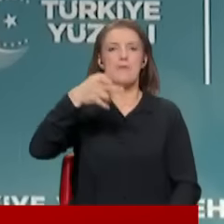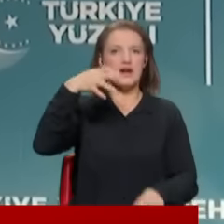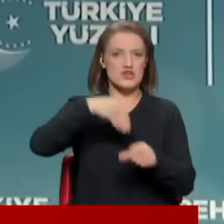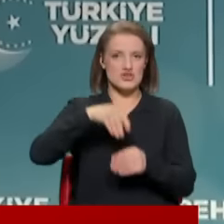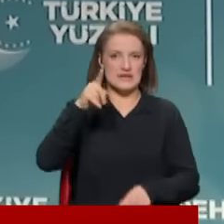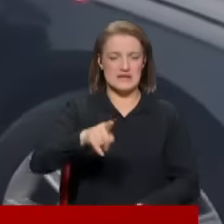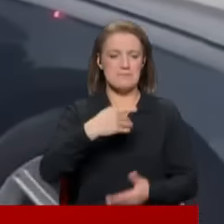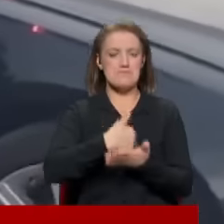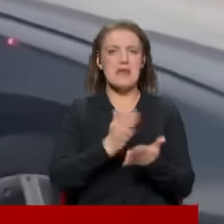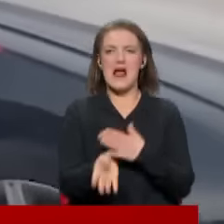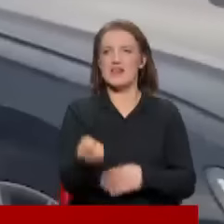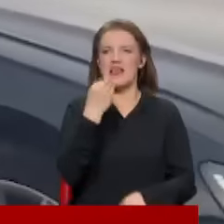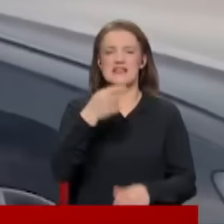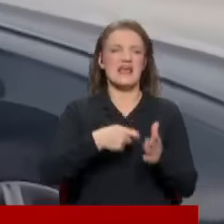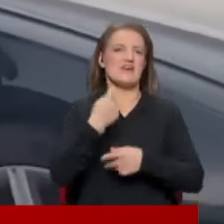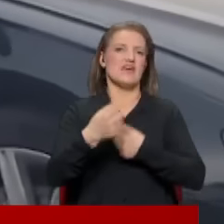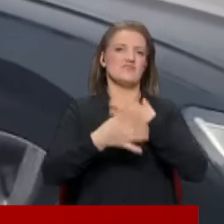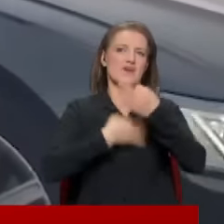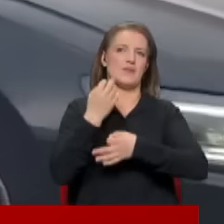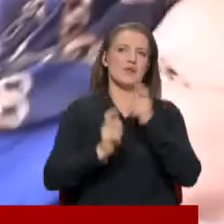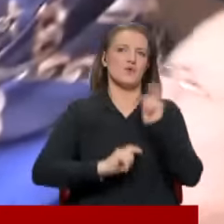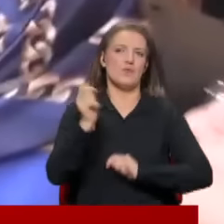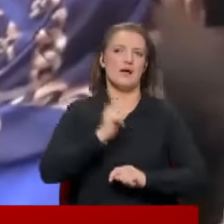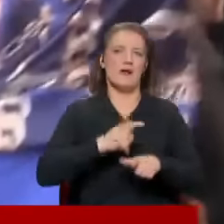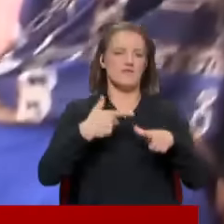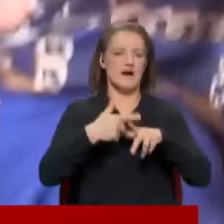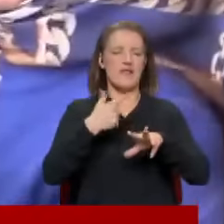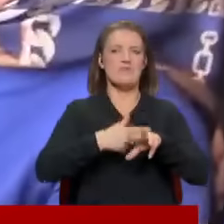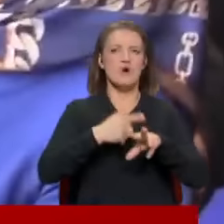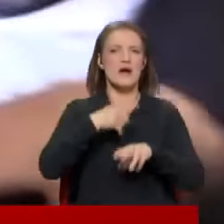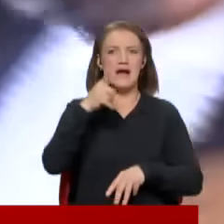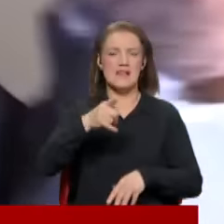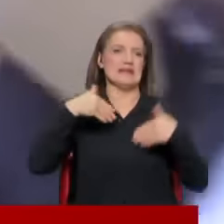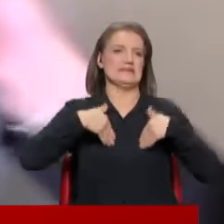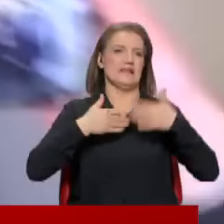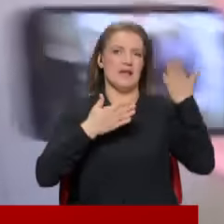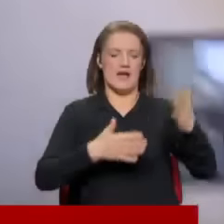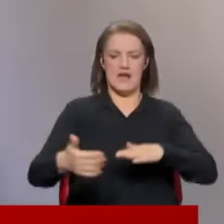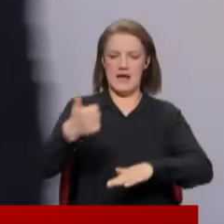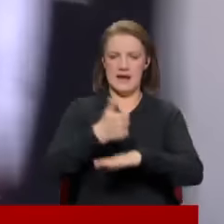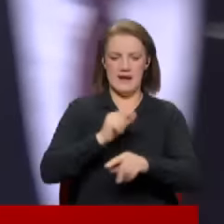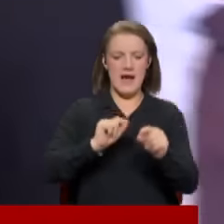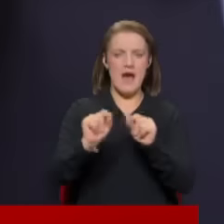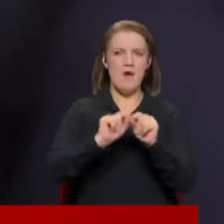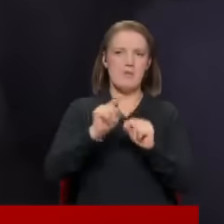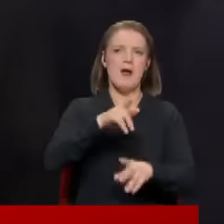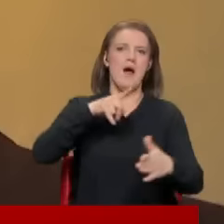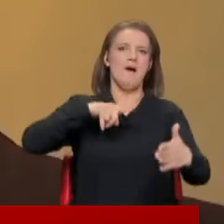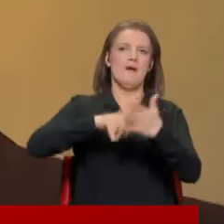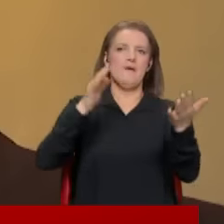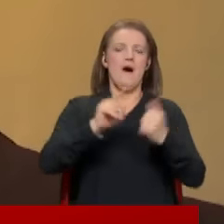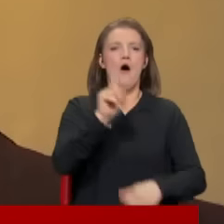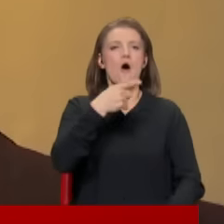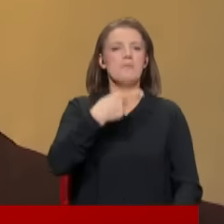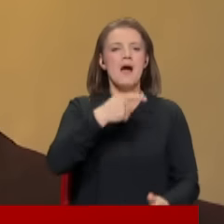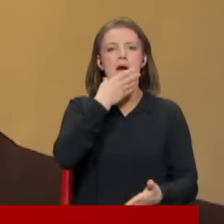için miras 7 ifadesini kullandı. Fatih Erbakan Erdoğan'ın memleketi Rize'deydi. İktidarı ekonomi üzerinden de hedef aldı. 10